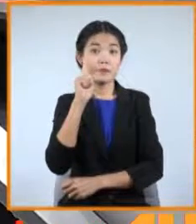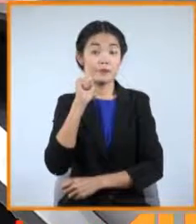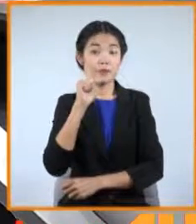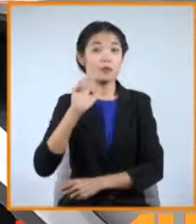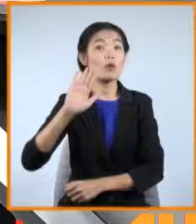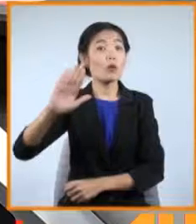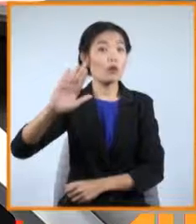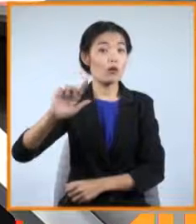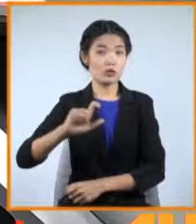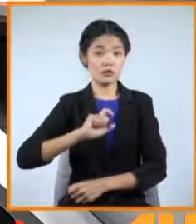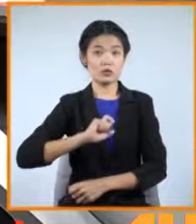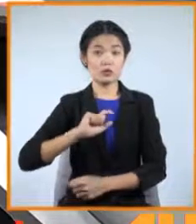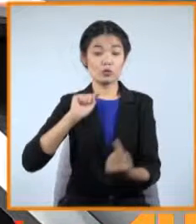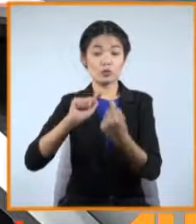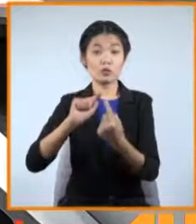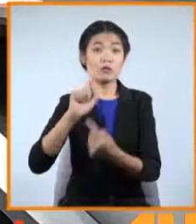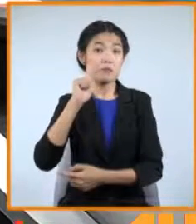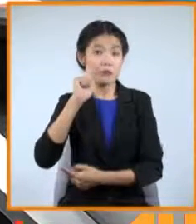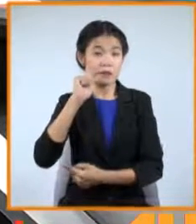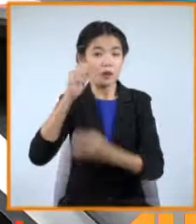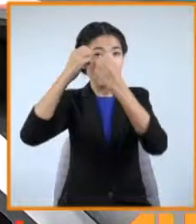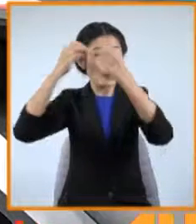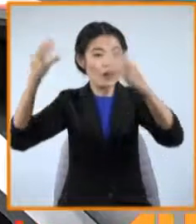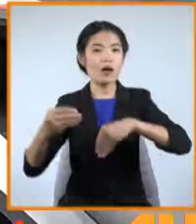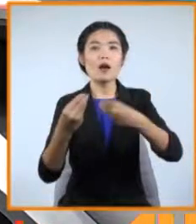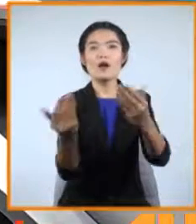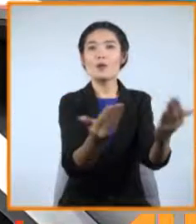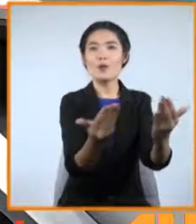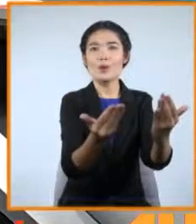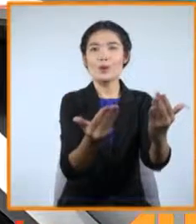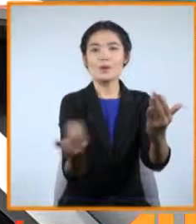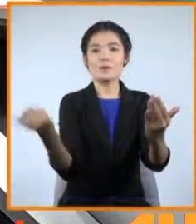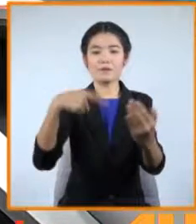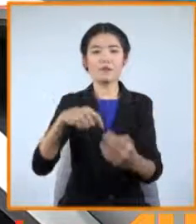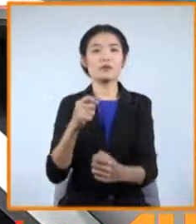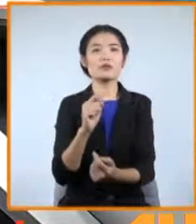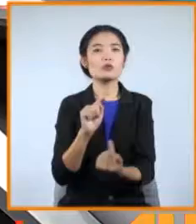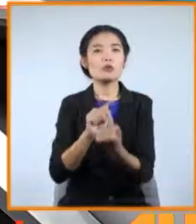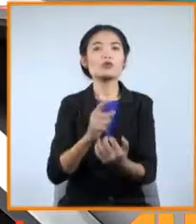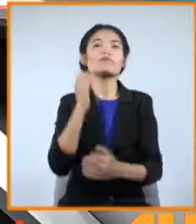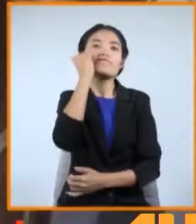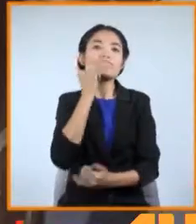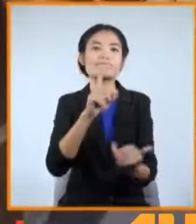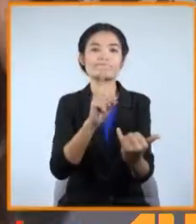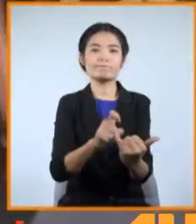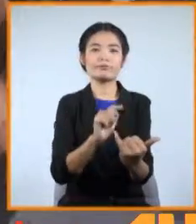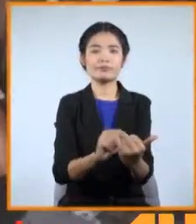คะเจ้าของเหรียญทองแดงโอลิมปิกหวังที่จะให้ลูกชายนั้นกลับมาทันงานศพของคุณยายที่เสียชีวิตค่ะ